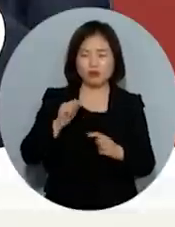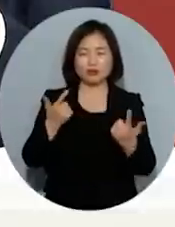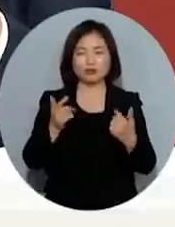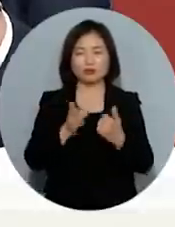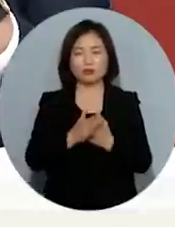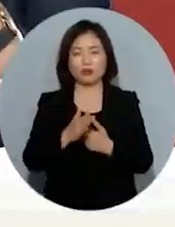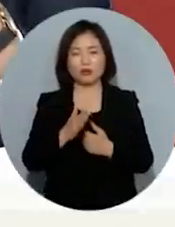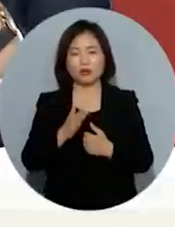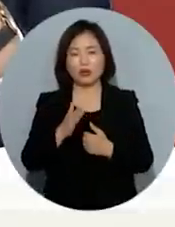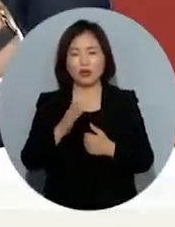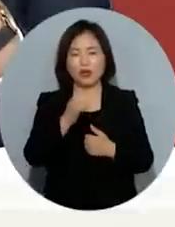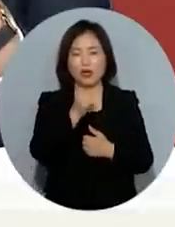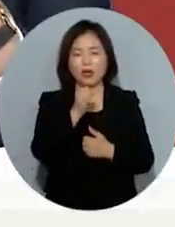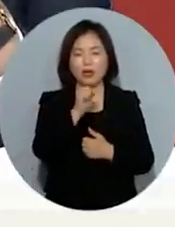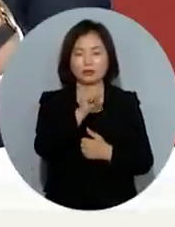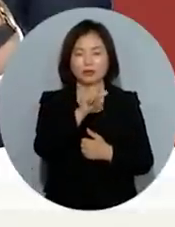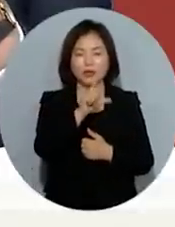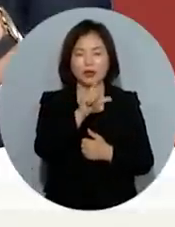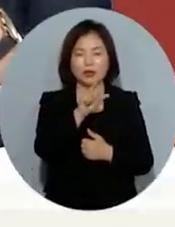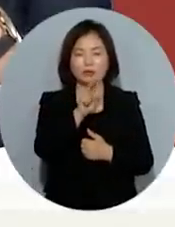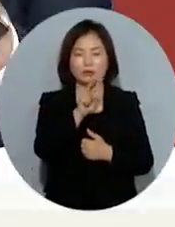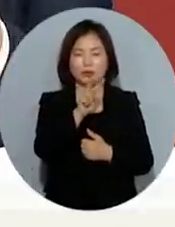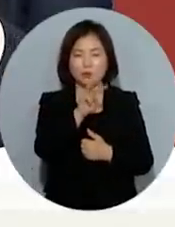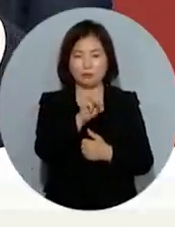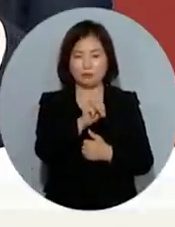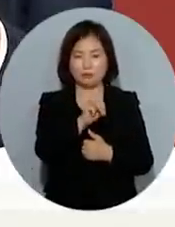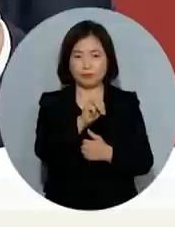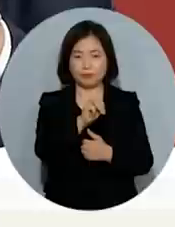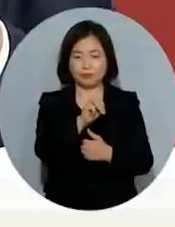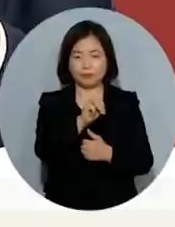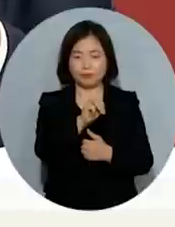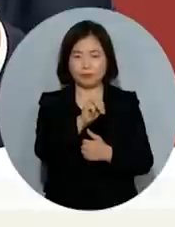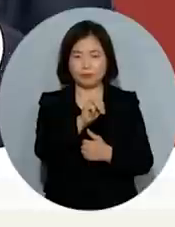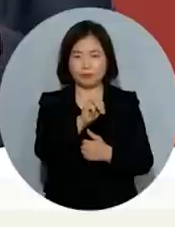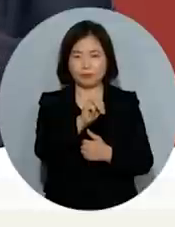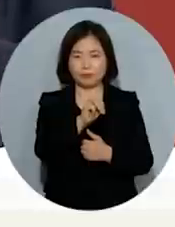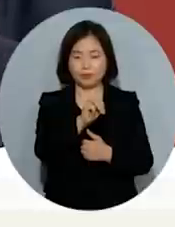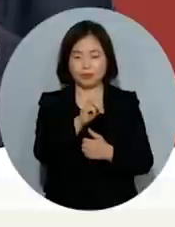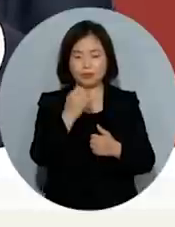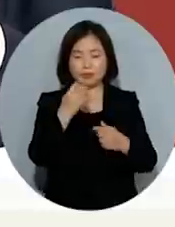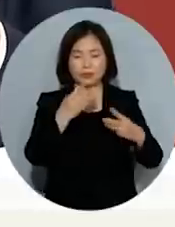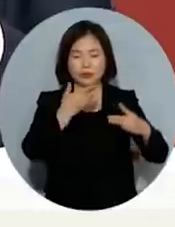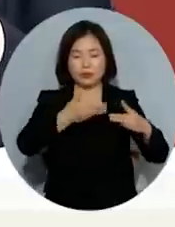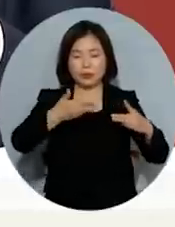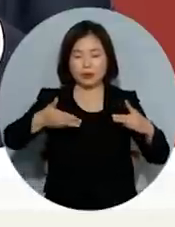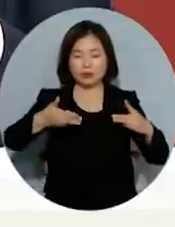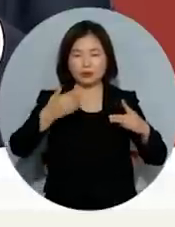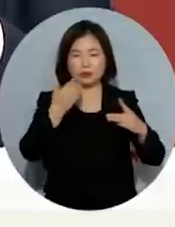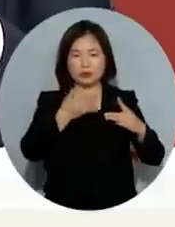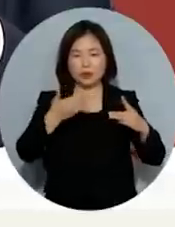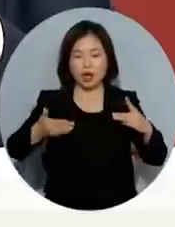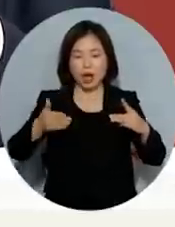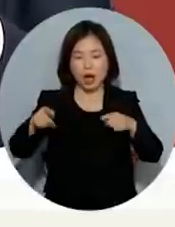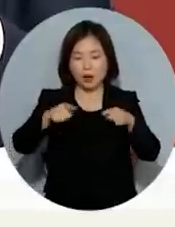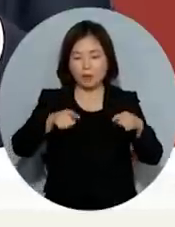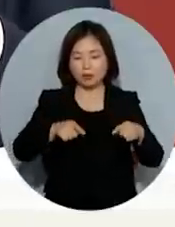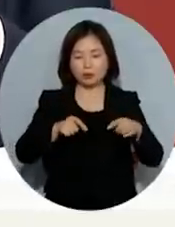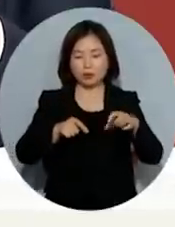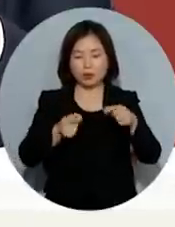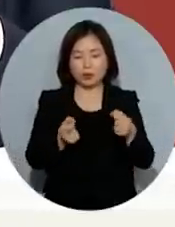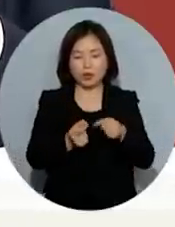그러니까 SLBM을 네. SLBM을 차라리 태평양 저 한반도 인근으로